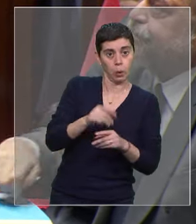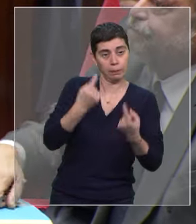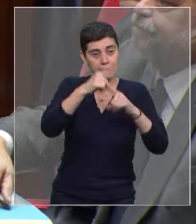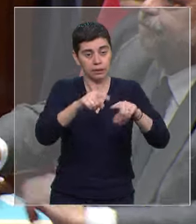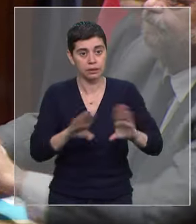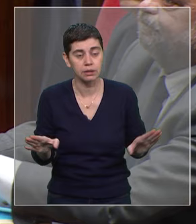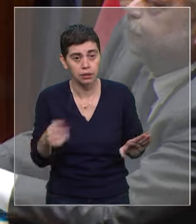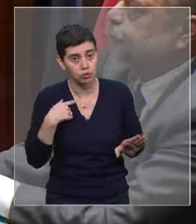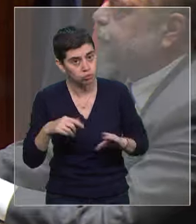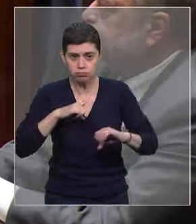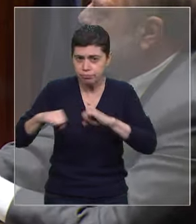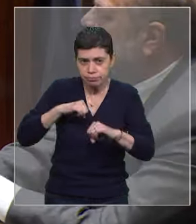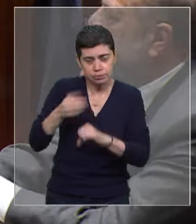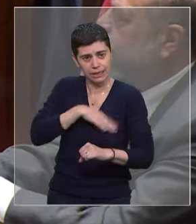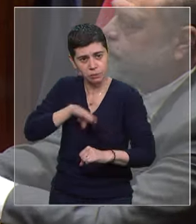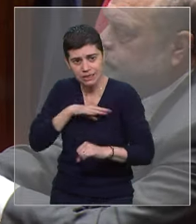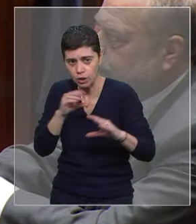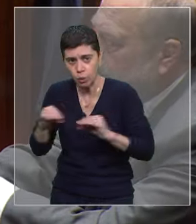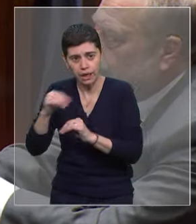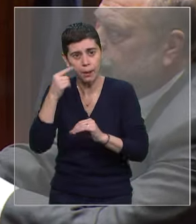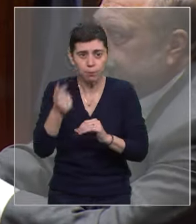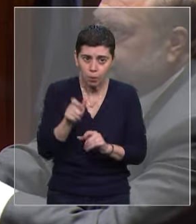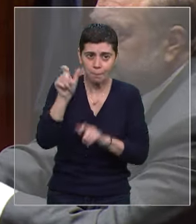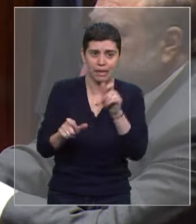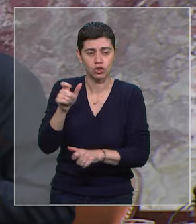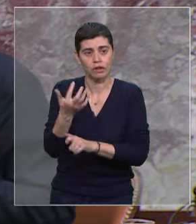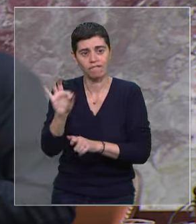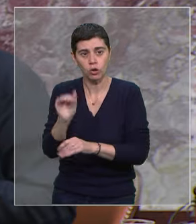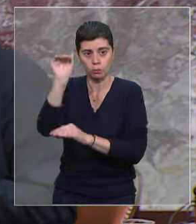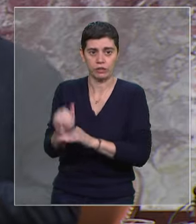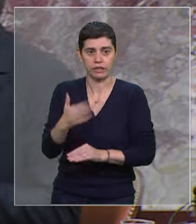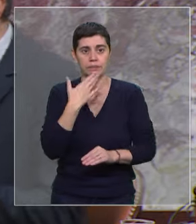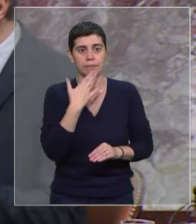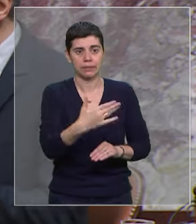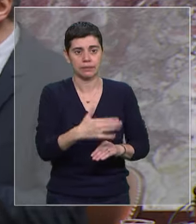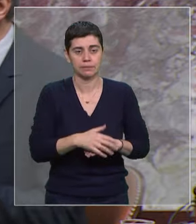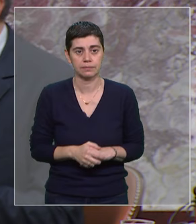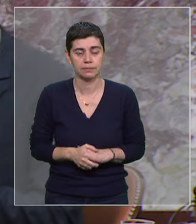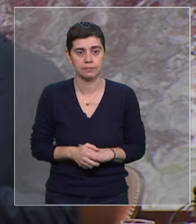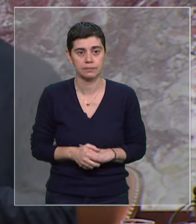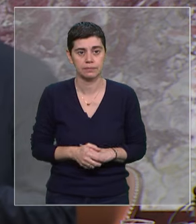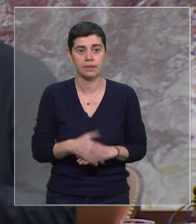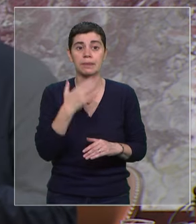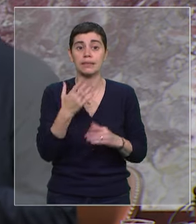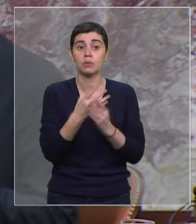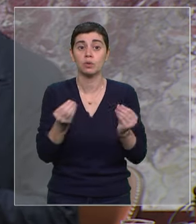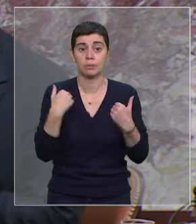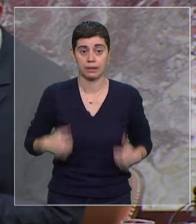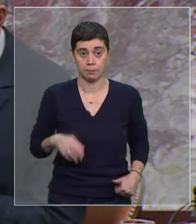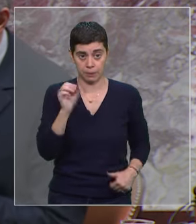actes, nous prenons nos responsabilités pour protéger les Français. Je vous remercie. Merci beaucoup, Madame la Première